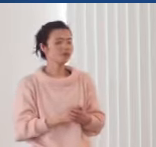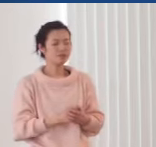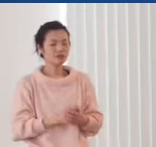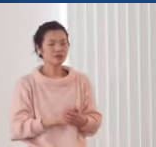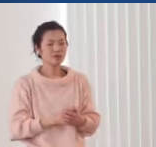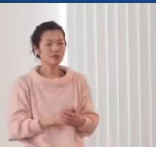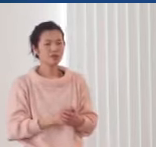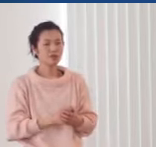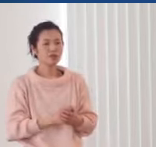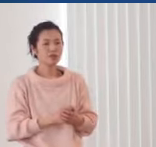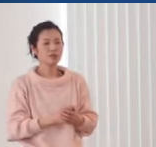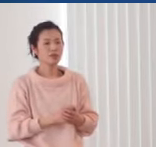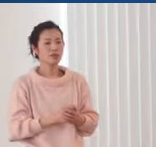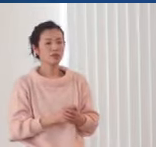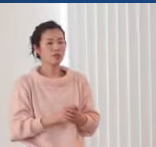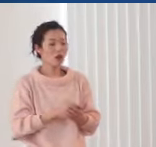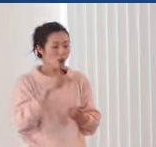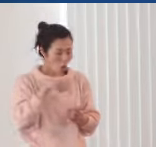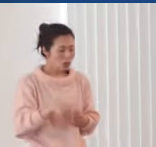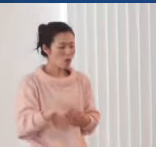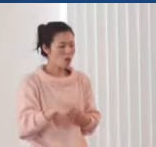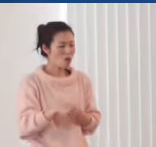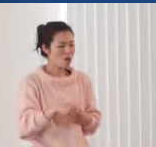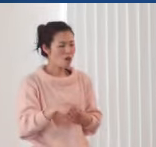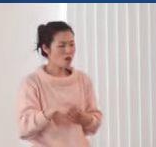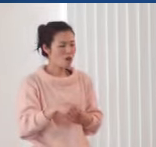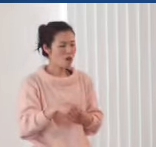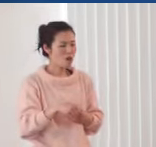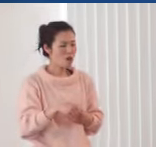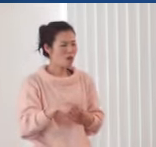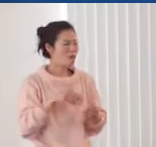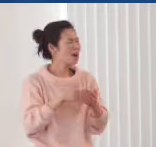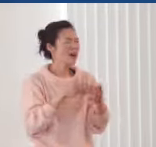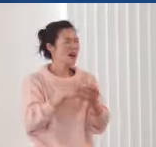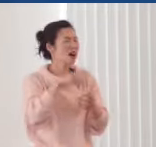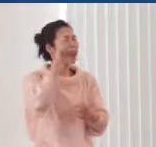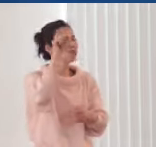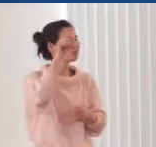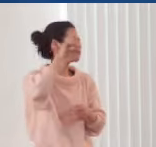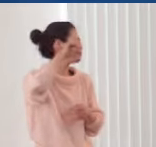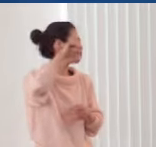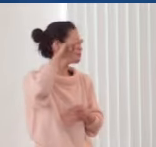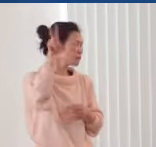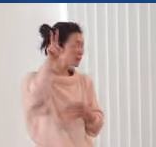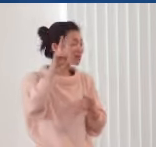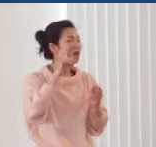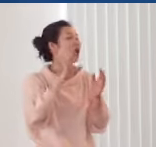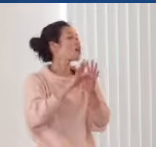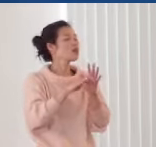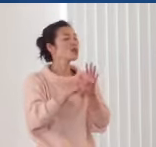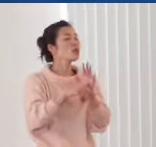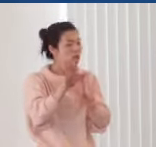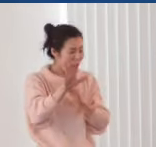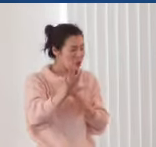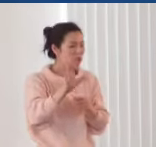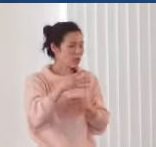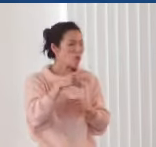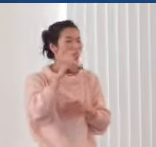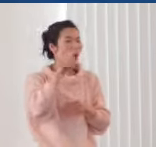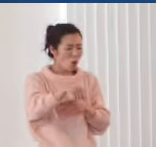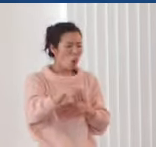それがまあ私たちにとって受け入れがたければがたいほど、いやこれは神の働きがそこにあるかもしれない、神の技だ